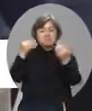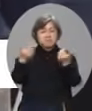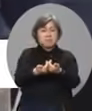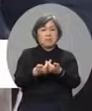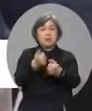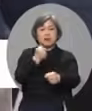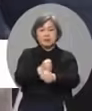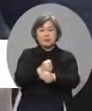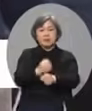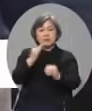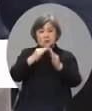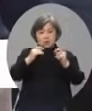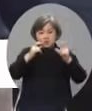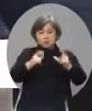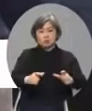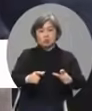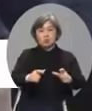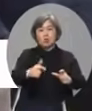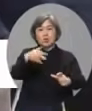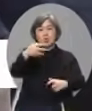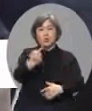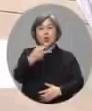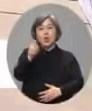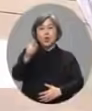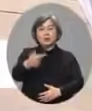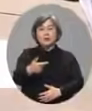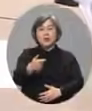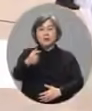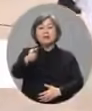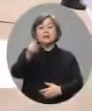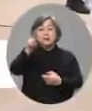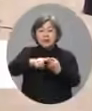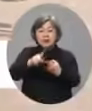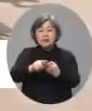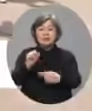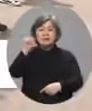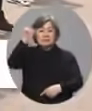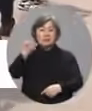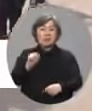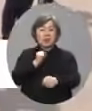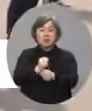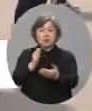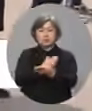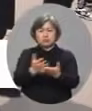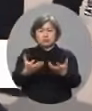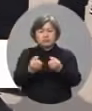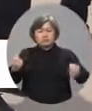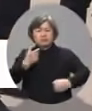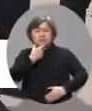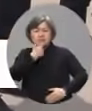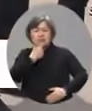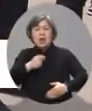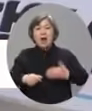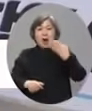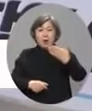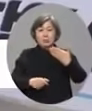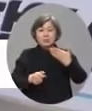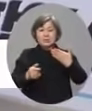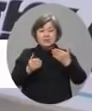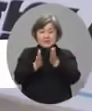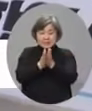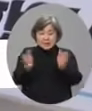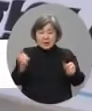전국 택배노조 전북지부는 오늘 로젠택배 전주지점 앞에서 집회를 열고 분류 작업을 거부하고 9시 출근 투쟁에